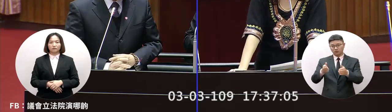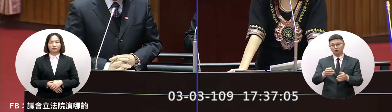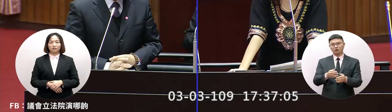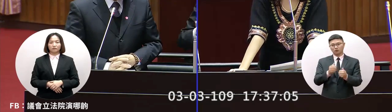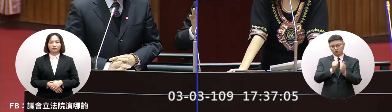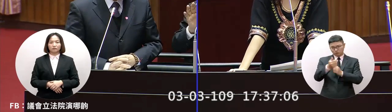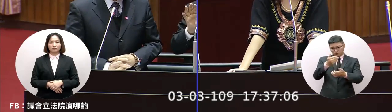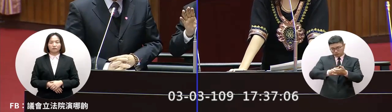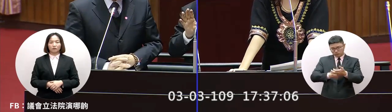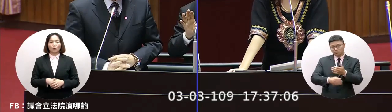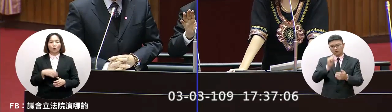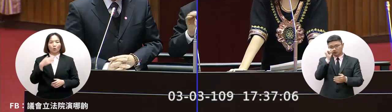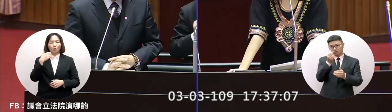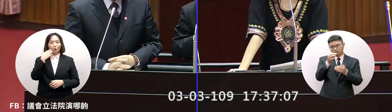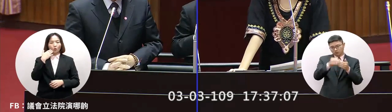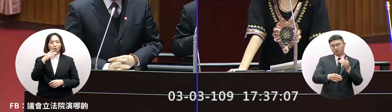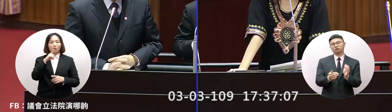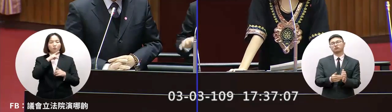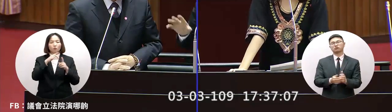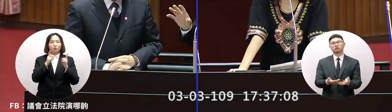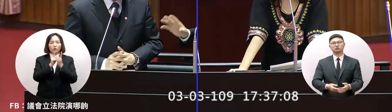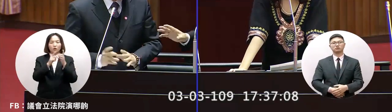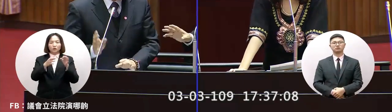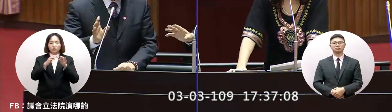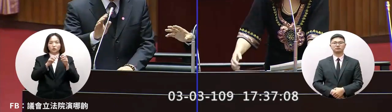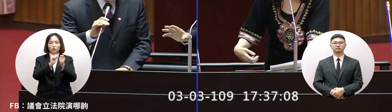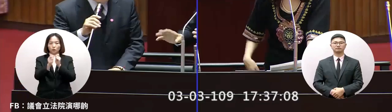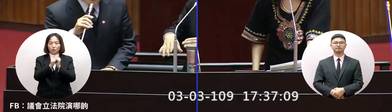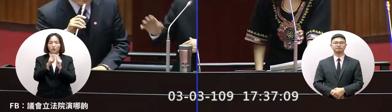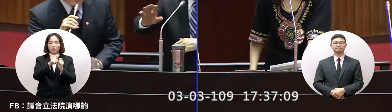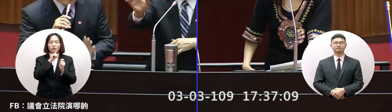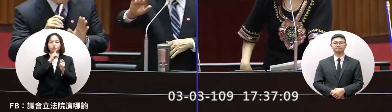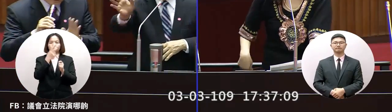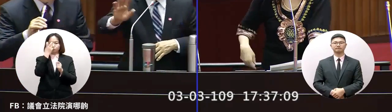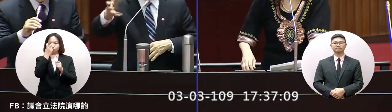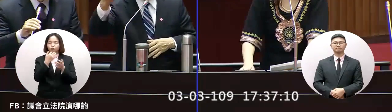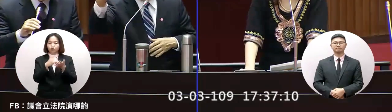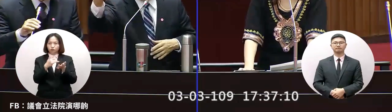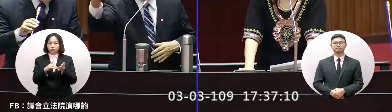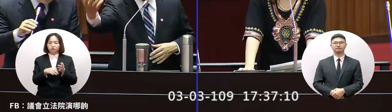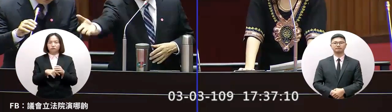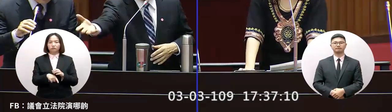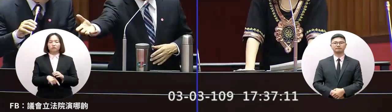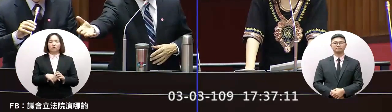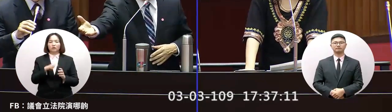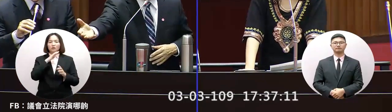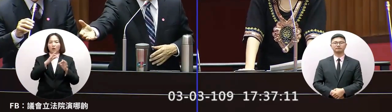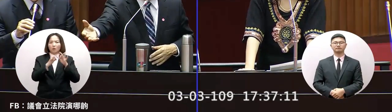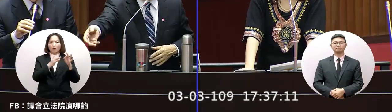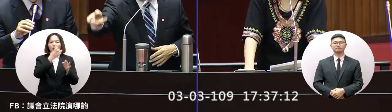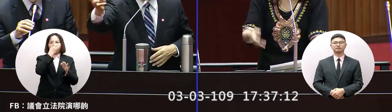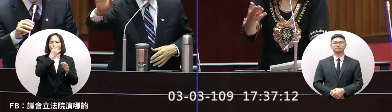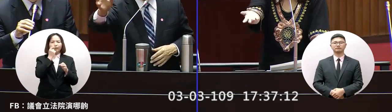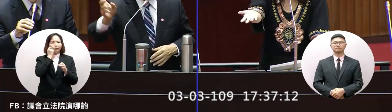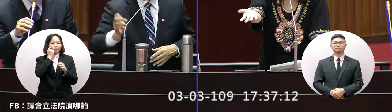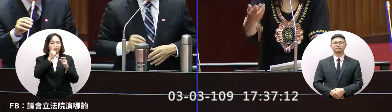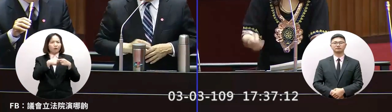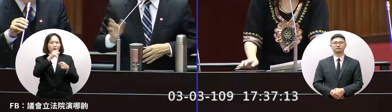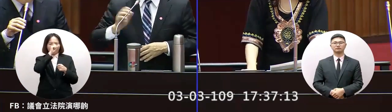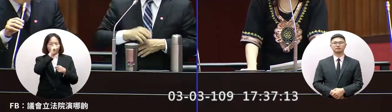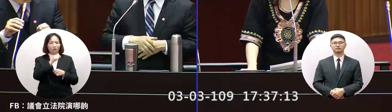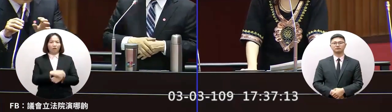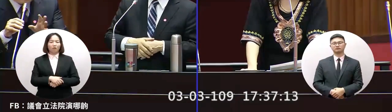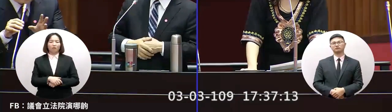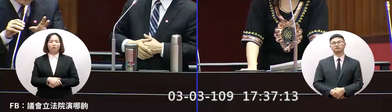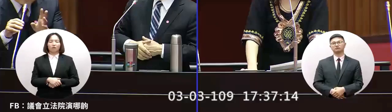啊。 不，啊，如果是营业税的话，那是用查估的。 营业税， 那根本生意就这么不好了，还。 啊，伊就拢无